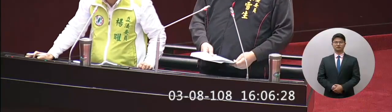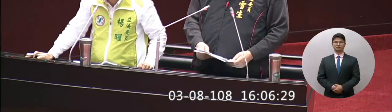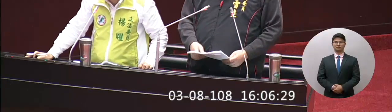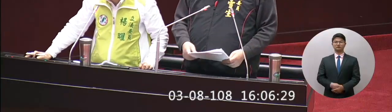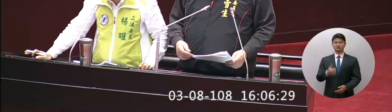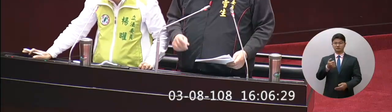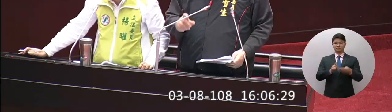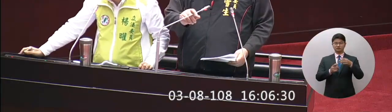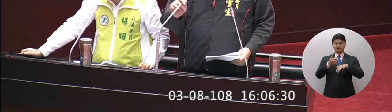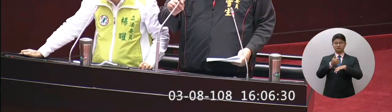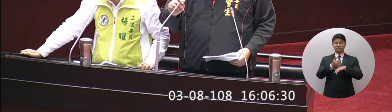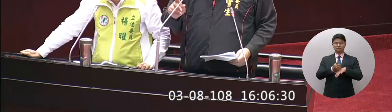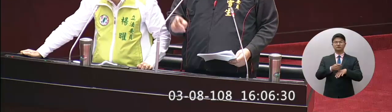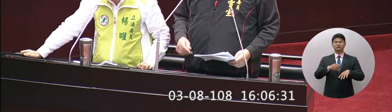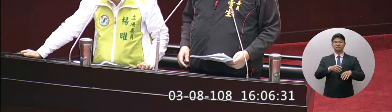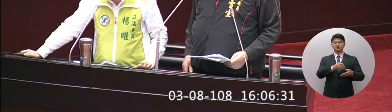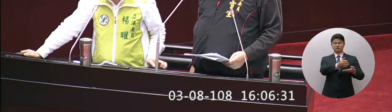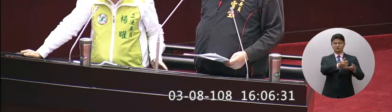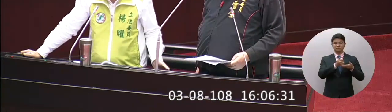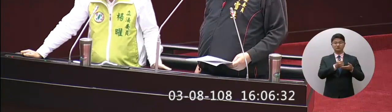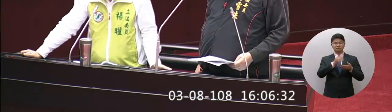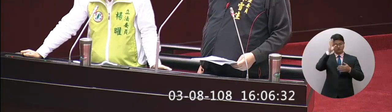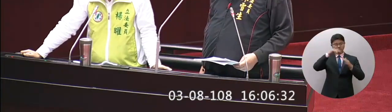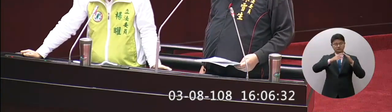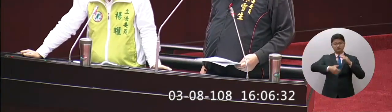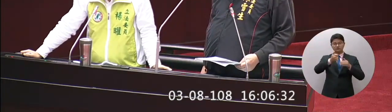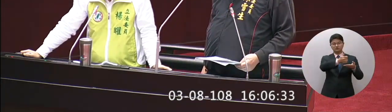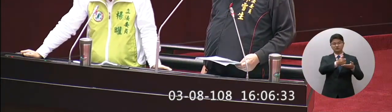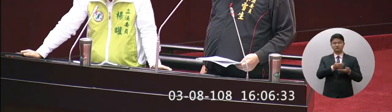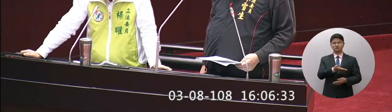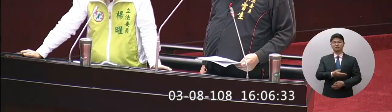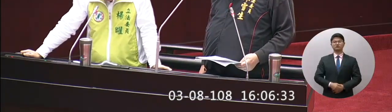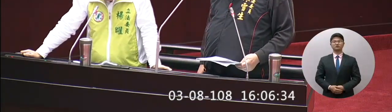谢谢主席，主席请一下苏院长。 请苏院长。